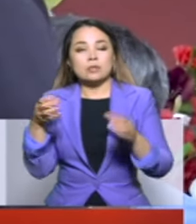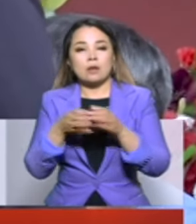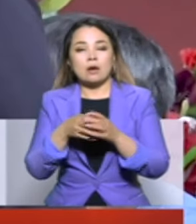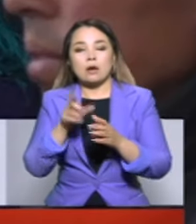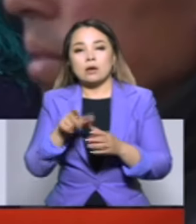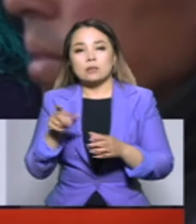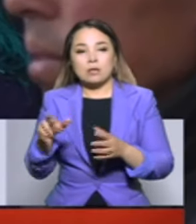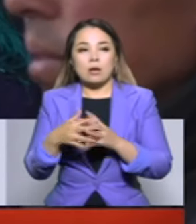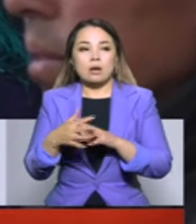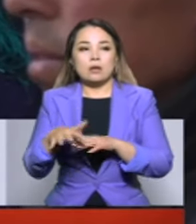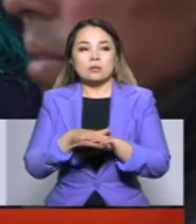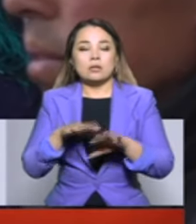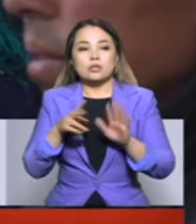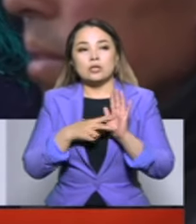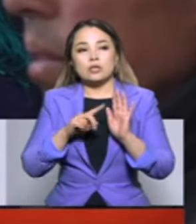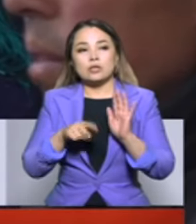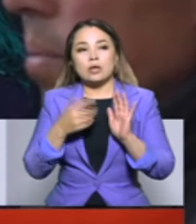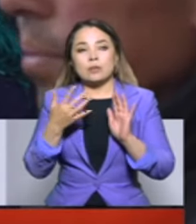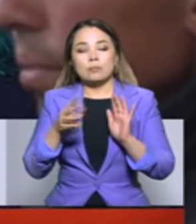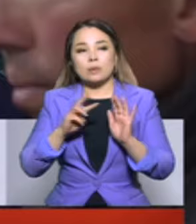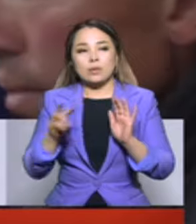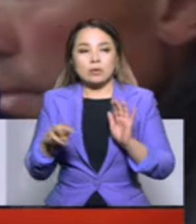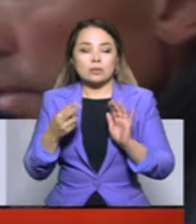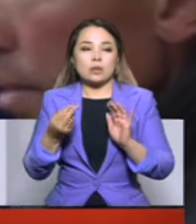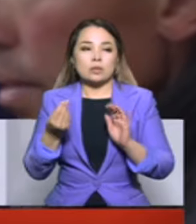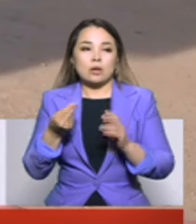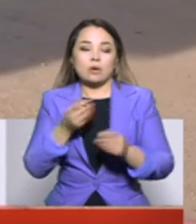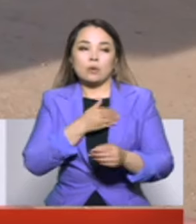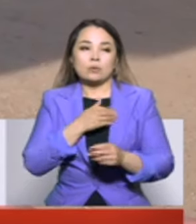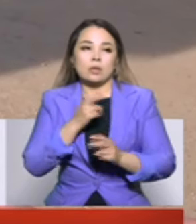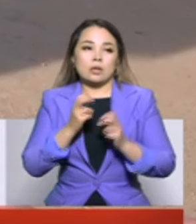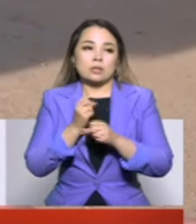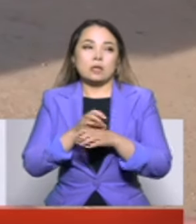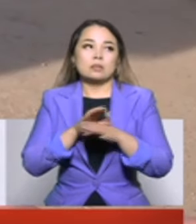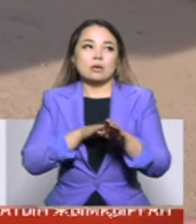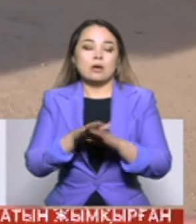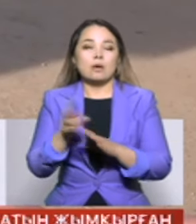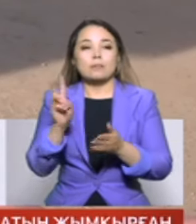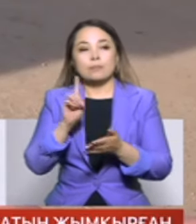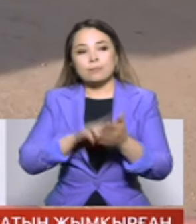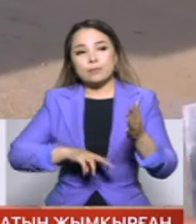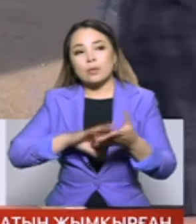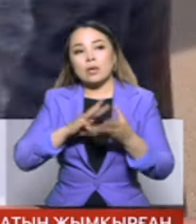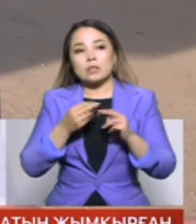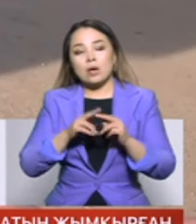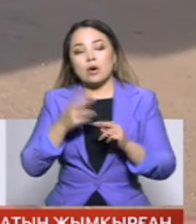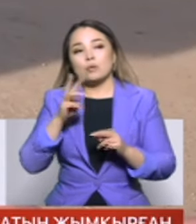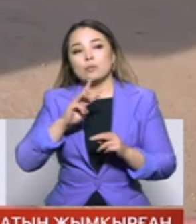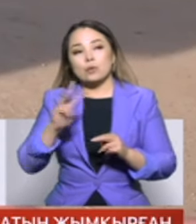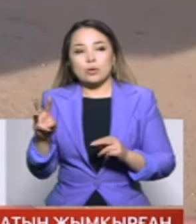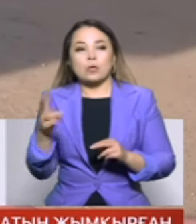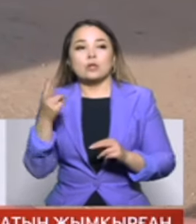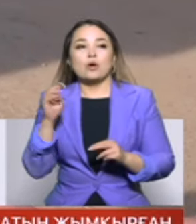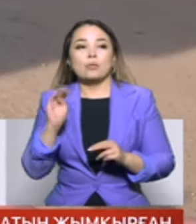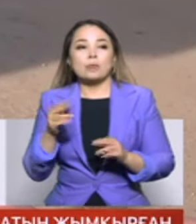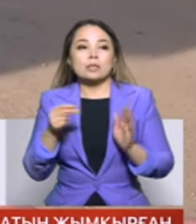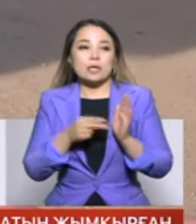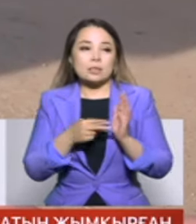екі азаматынан 7,5 миллион теңге қаржы өндіріп алмақ болған. Айыппұлдың көлемі 3 миллион, 2 миллион 300 мың